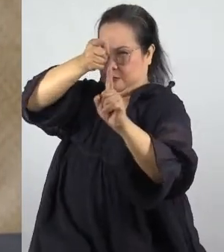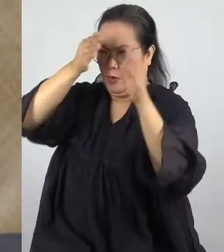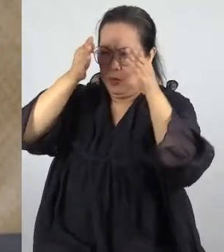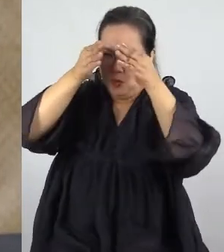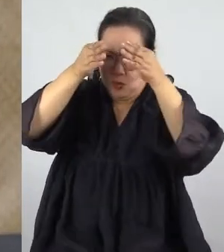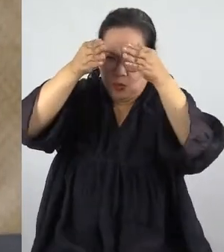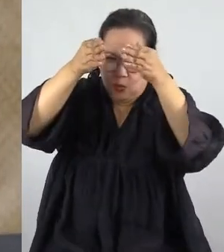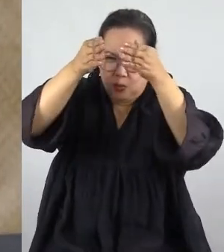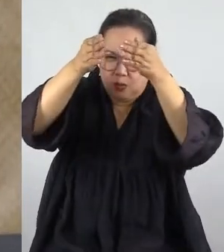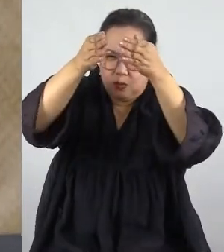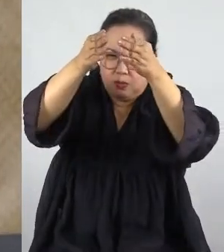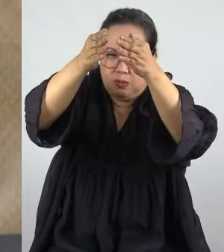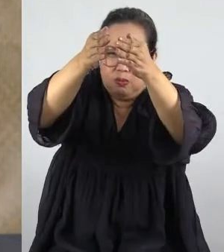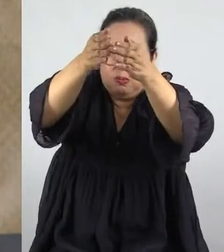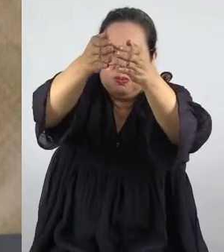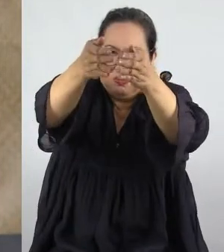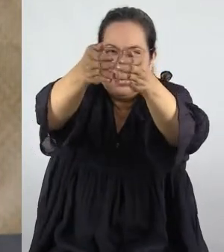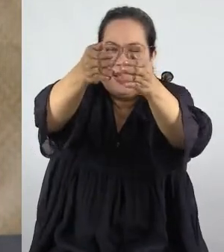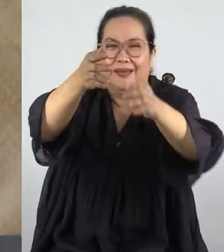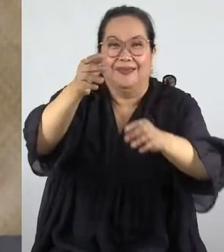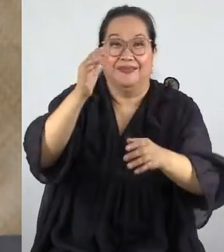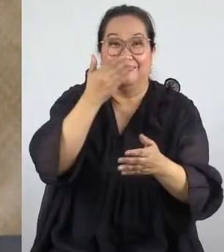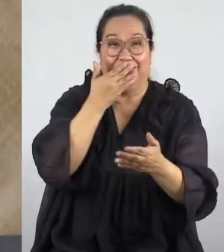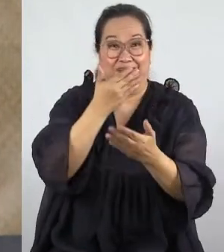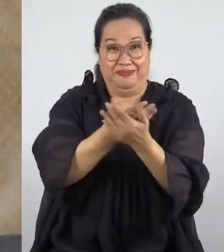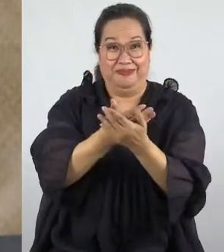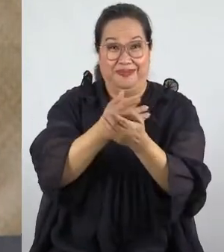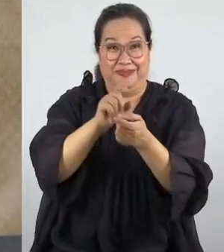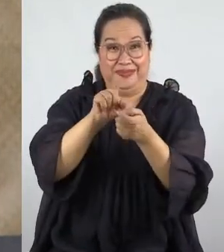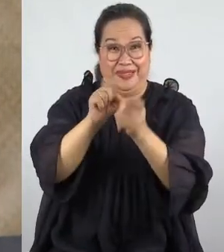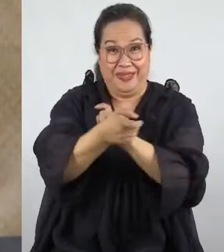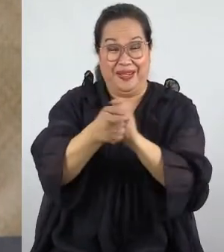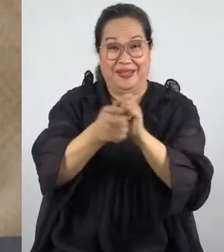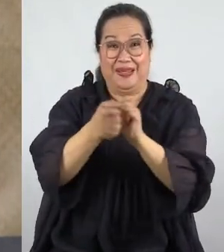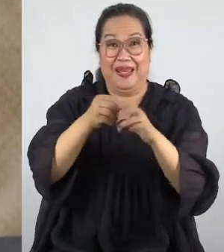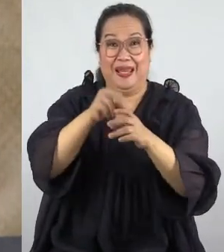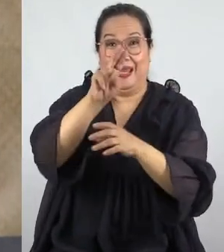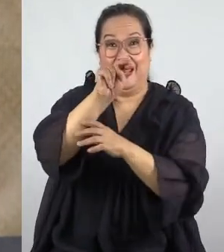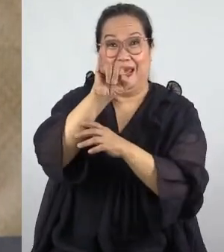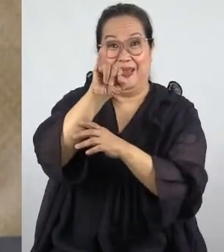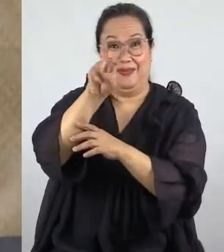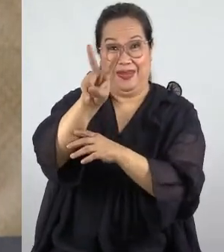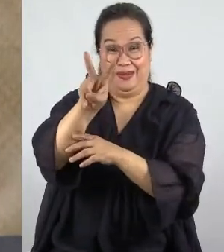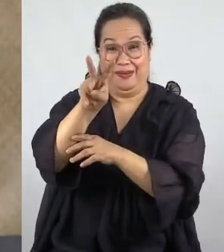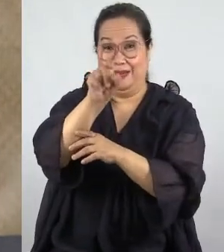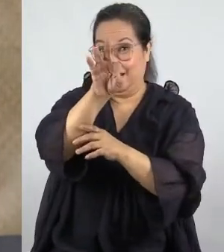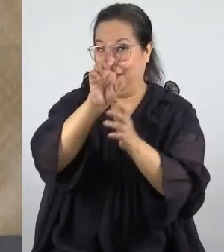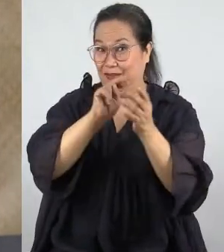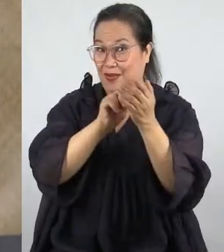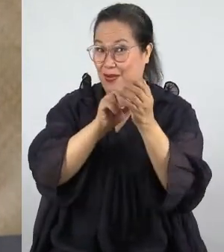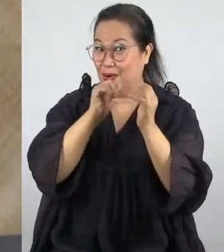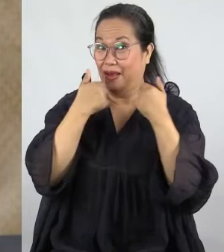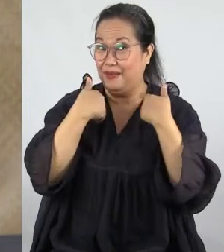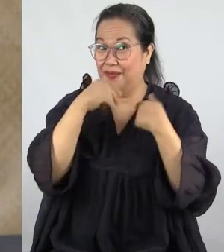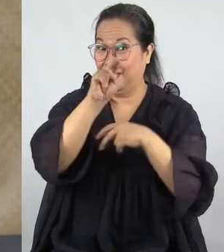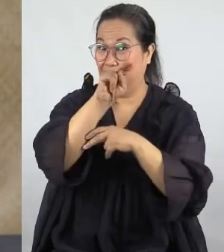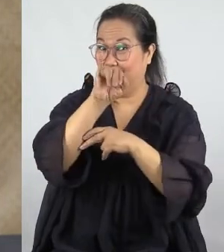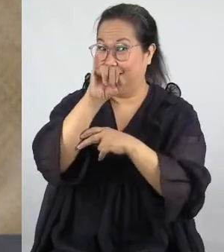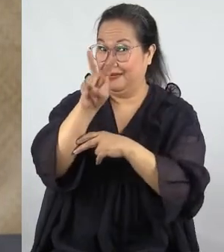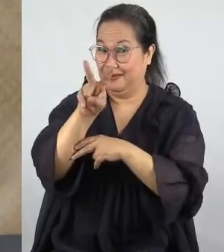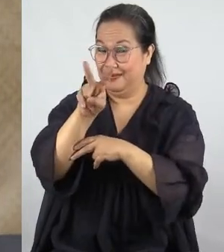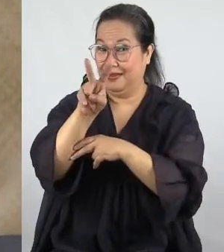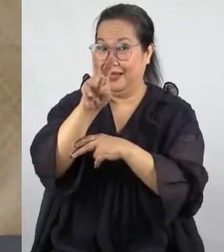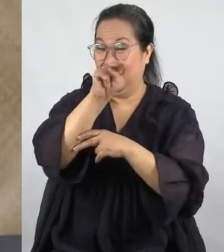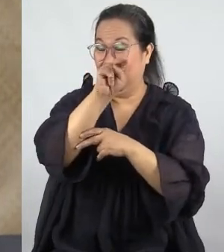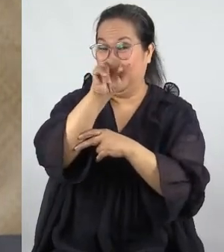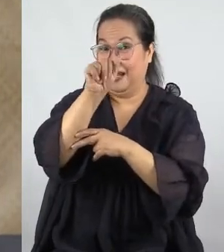Kanya. Kaya maganda po yung translation sa NIV. Kung meron po kayong NIV or